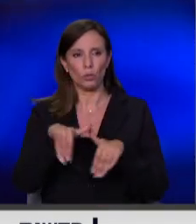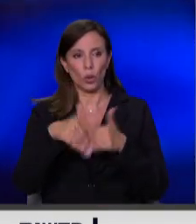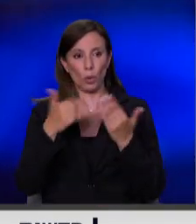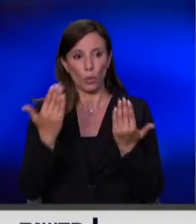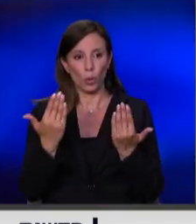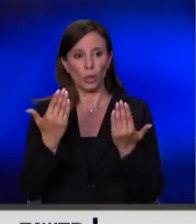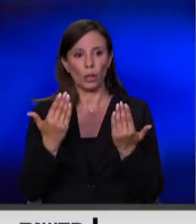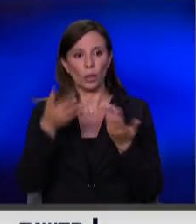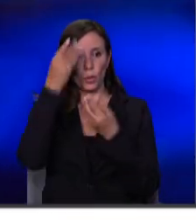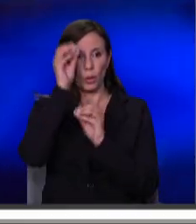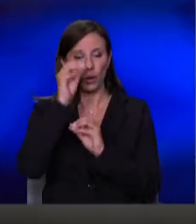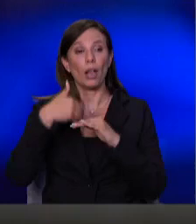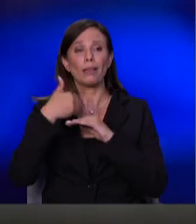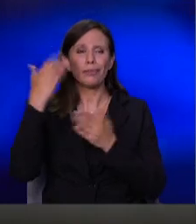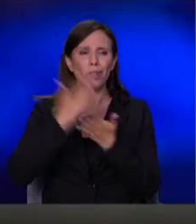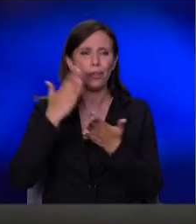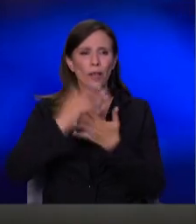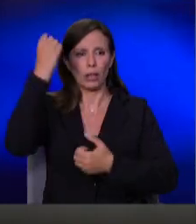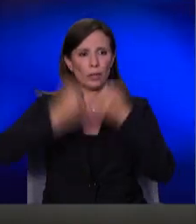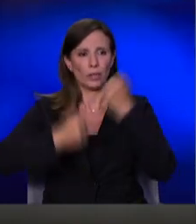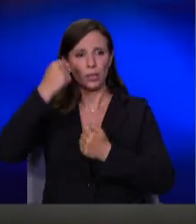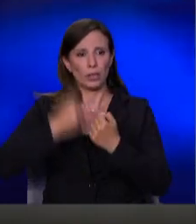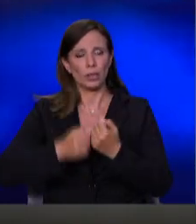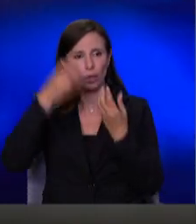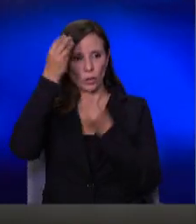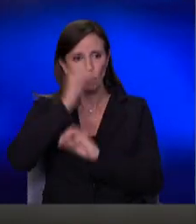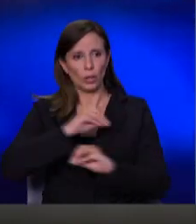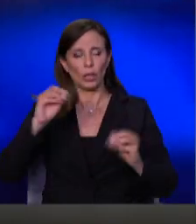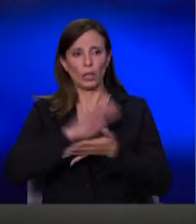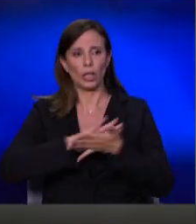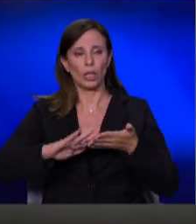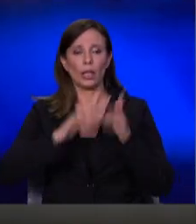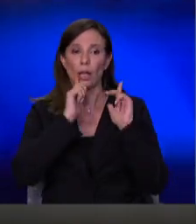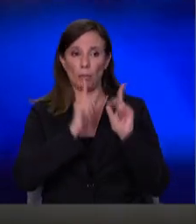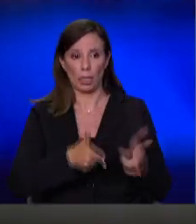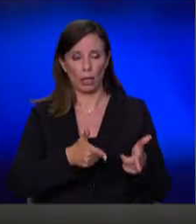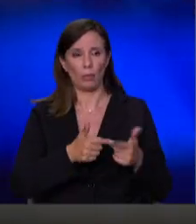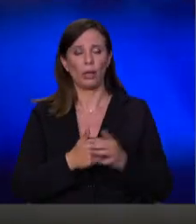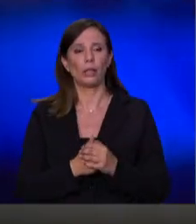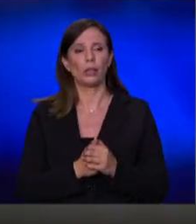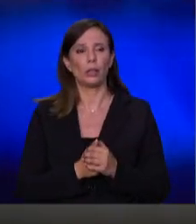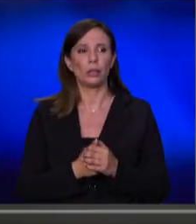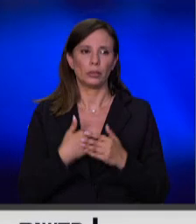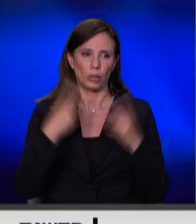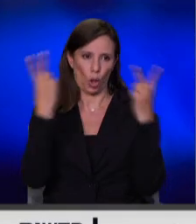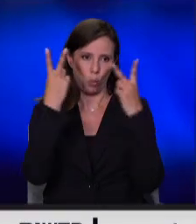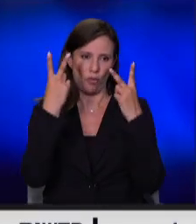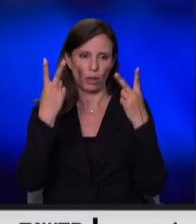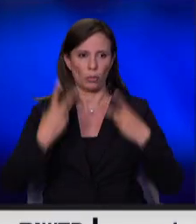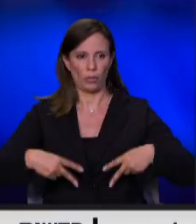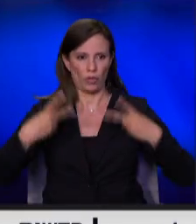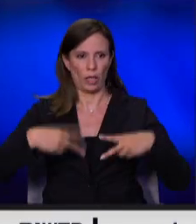утра объявил, после того, как уже побомбил, объявил, что началась война, конечно, я была в